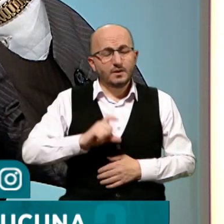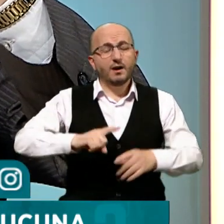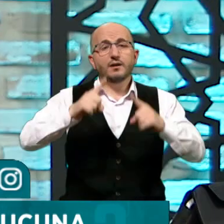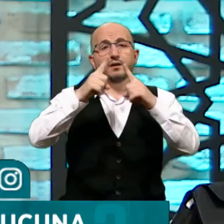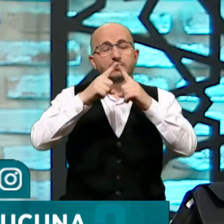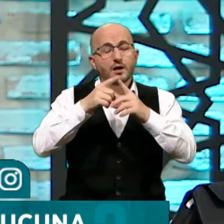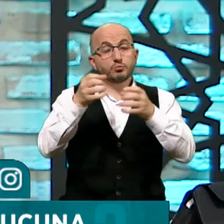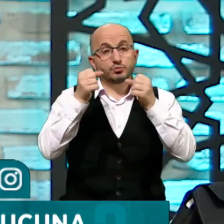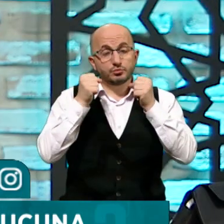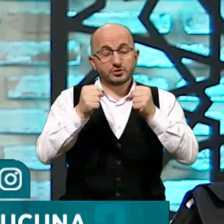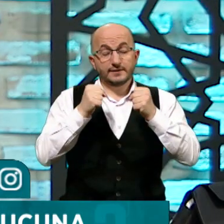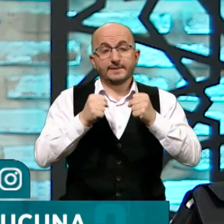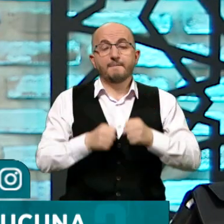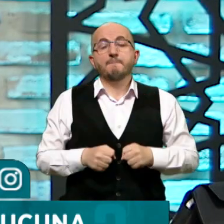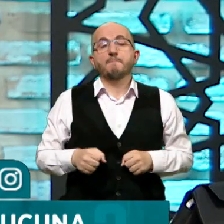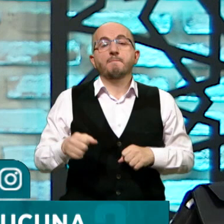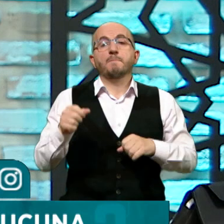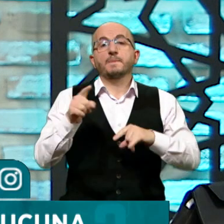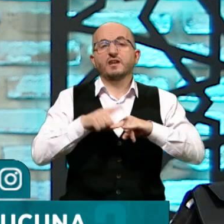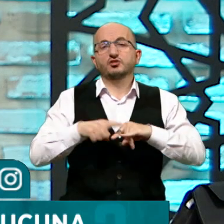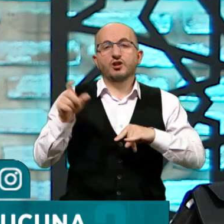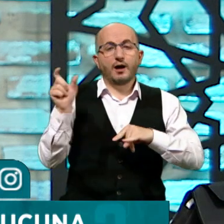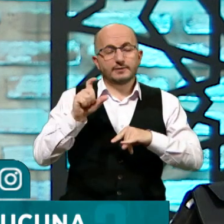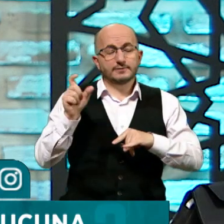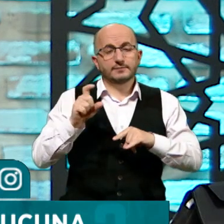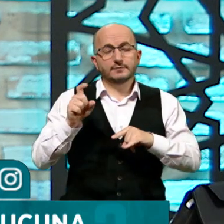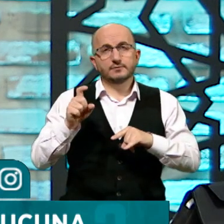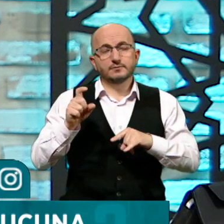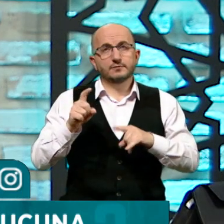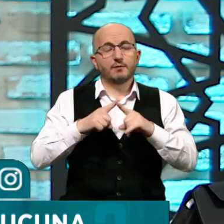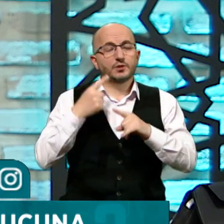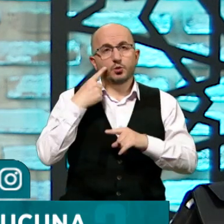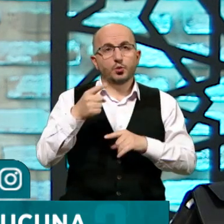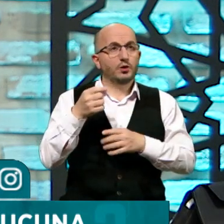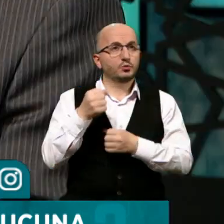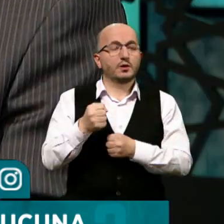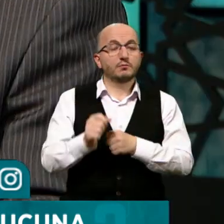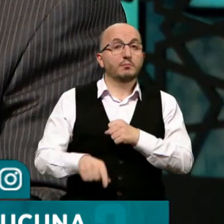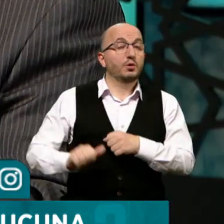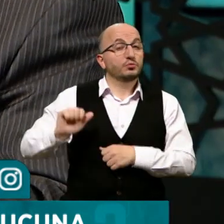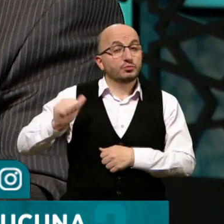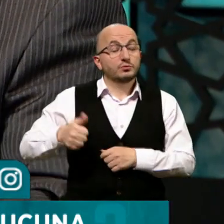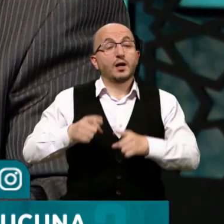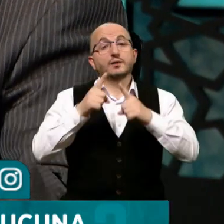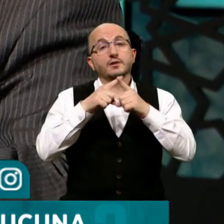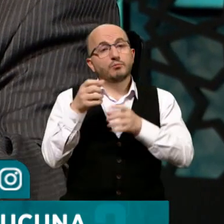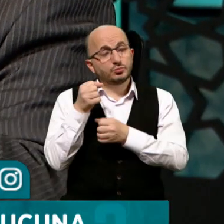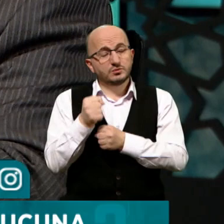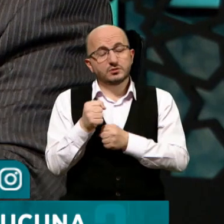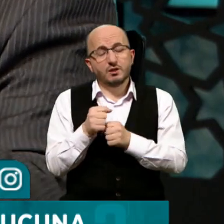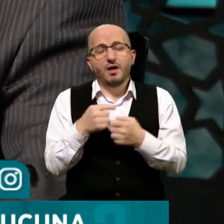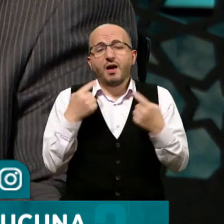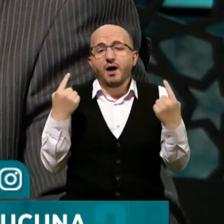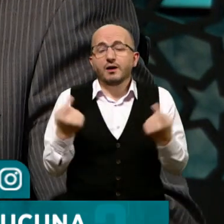tutacaksa Hicri ayın başında başlayacak sağa o zaman ay hesabına göre tutar gün hesabı tutacaksın icraya bakmadan